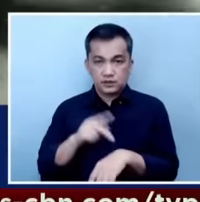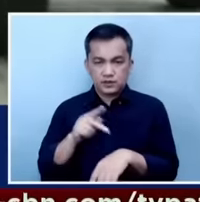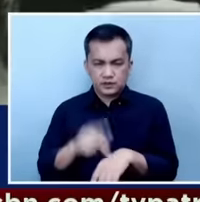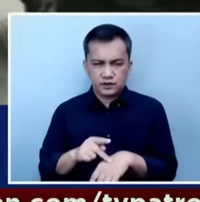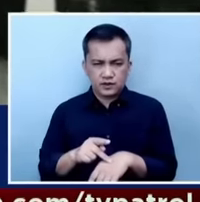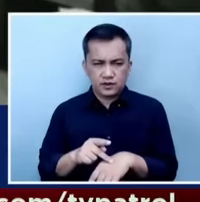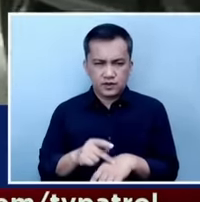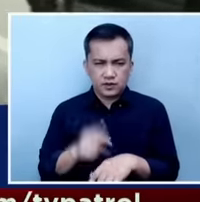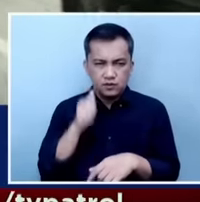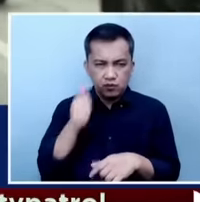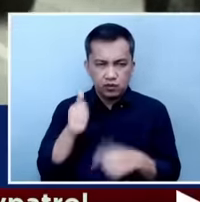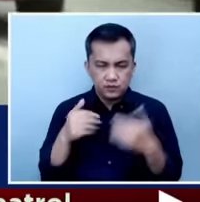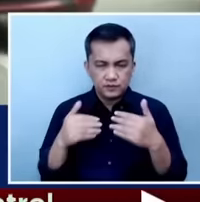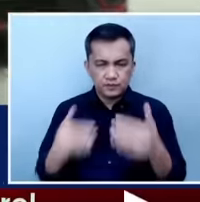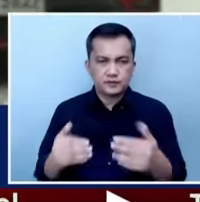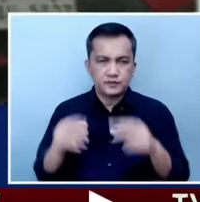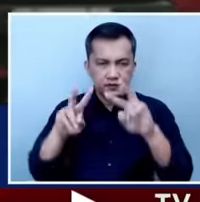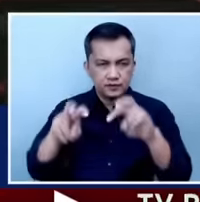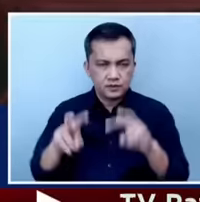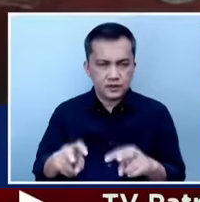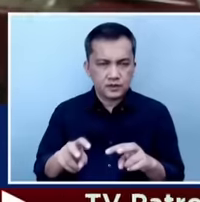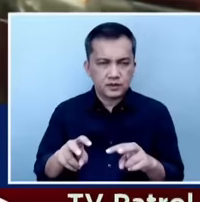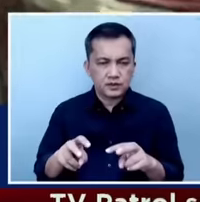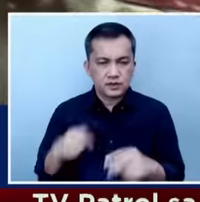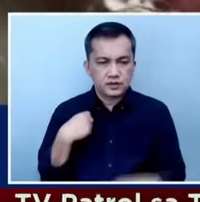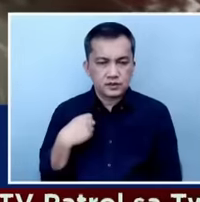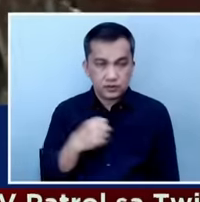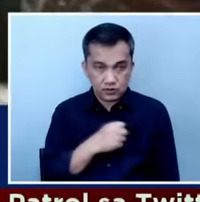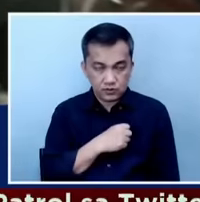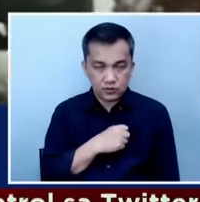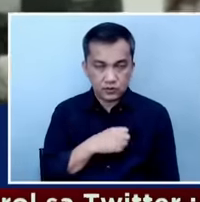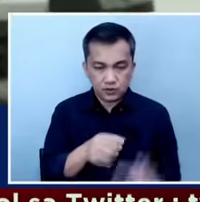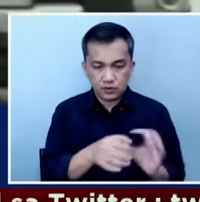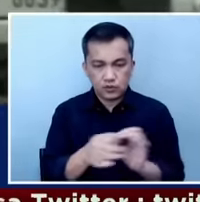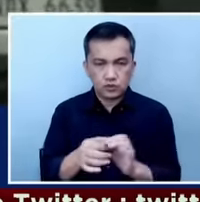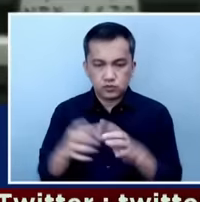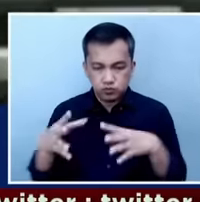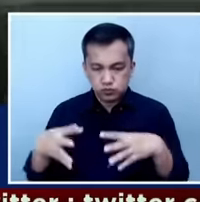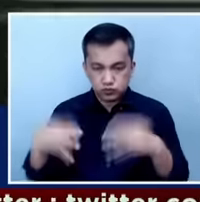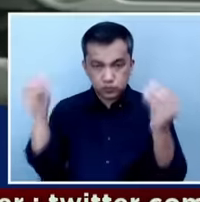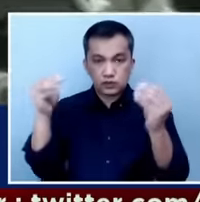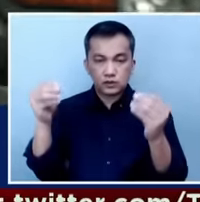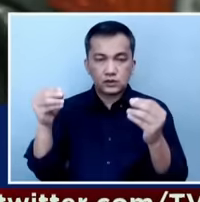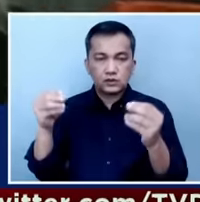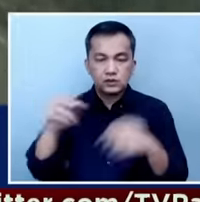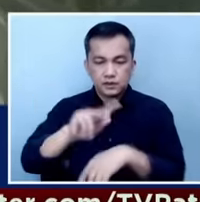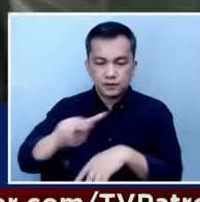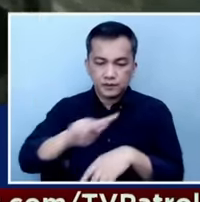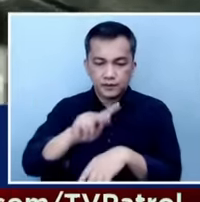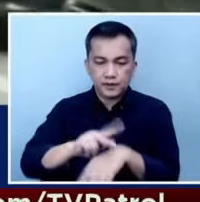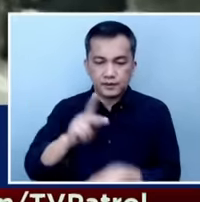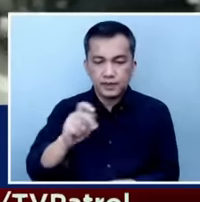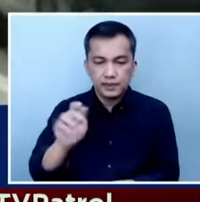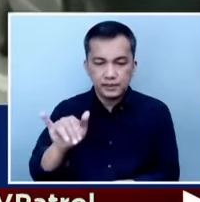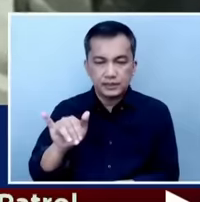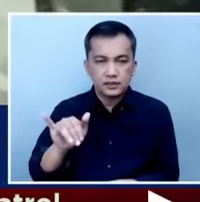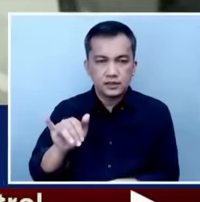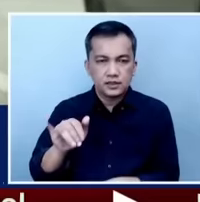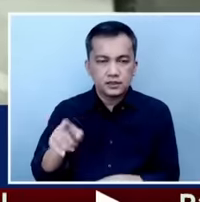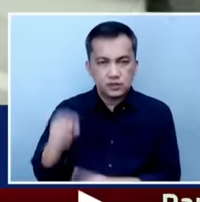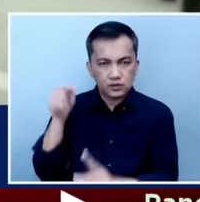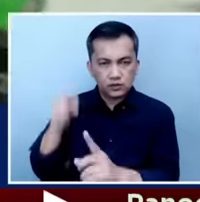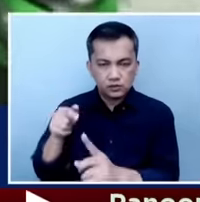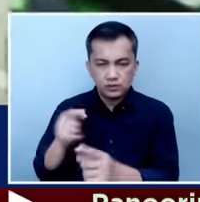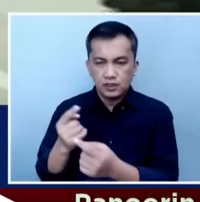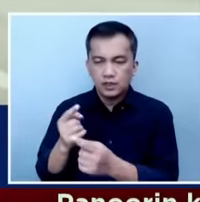na aarangkada ang imbestigasyon ng Senado kaugnay sa malawakang blackout sa Panay na ang layon ay masagot ang mga